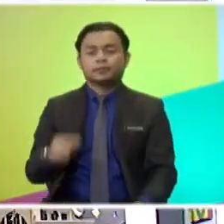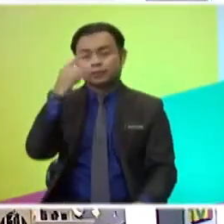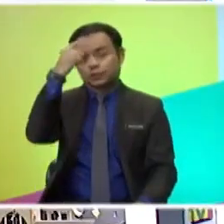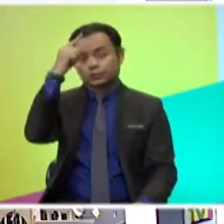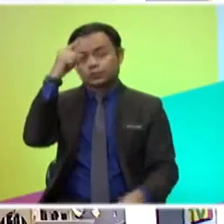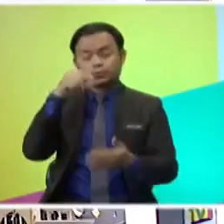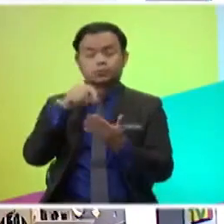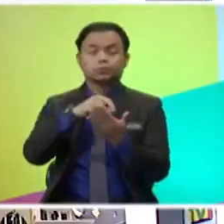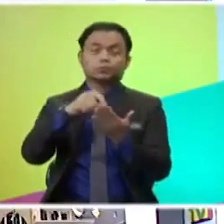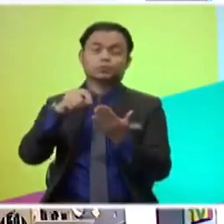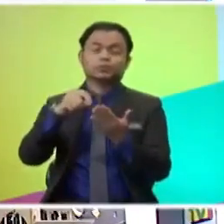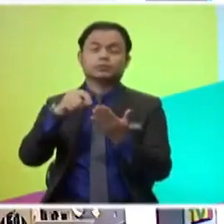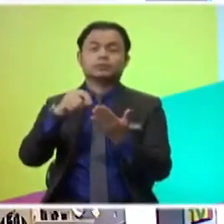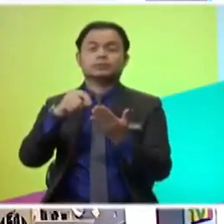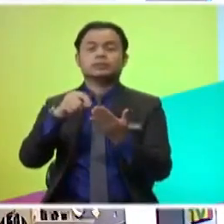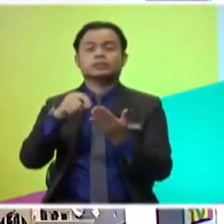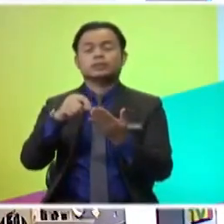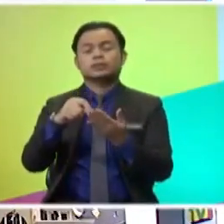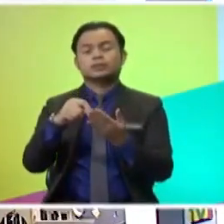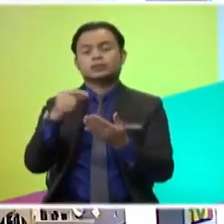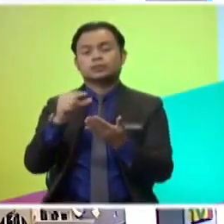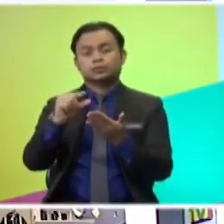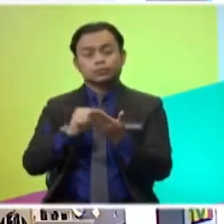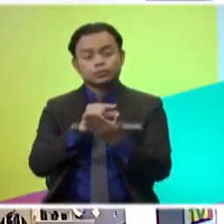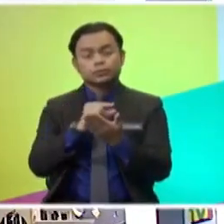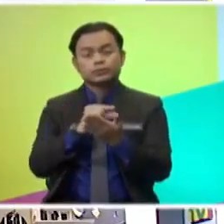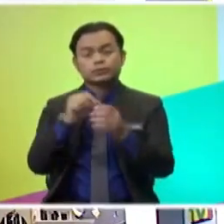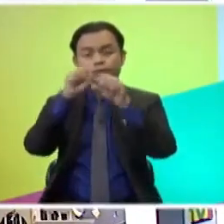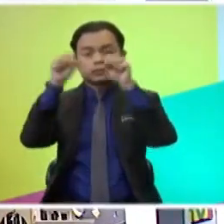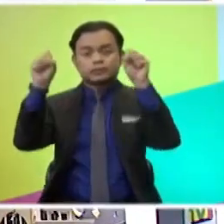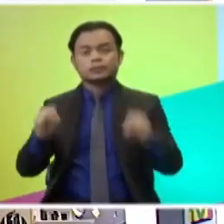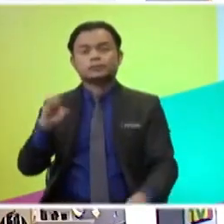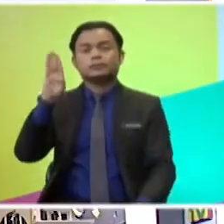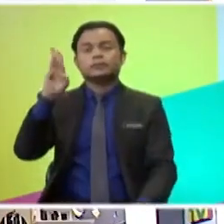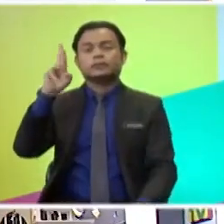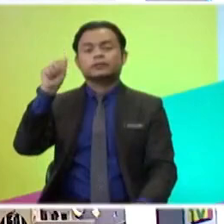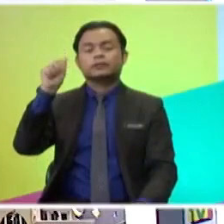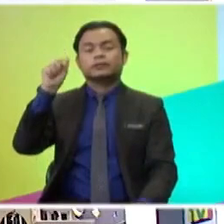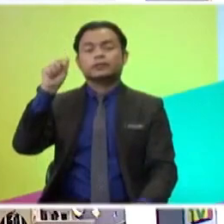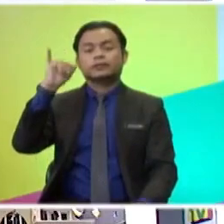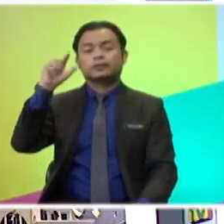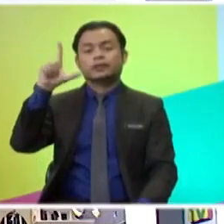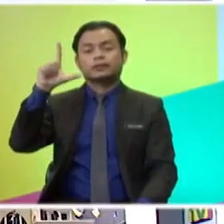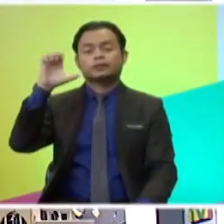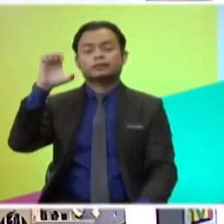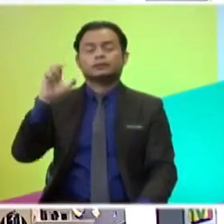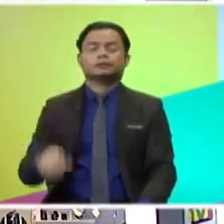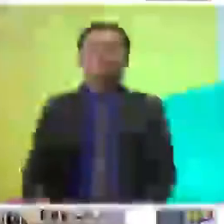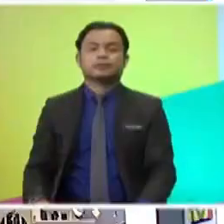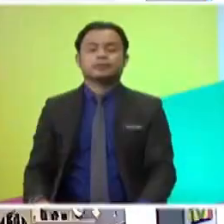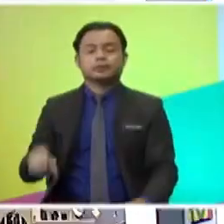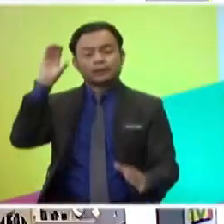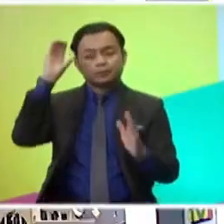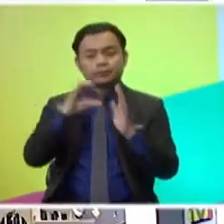akan menggunakan sistem Braille. Okay, untuk rajah, kita gunakan rajah yang sama. Tapi kita gunakan rajah timbul bila